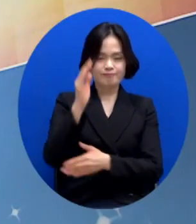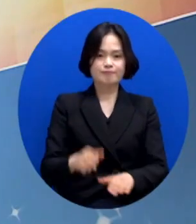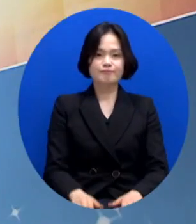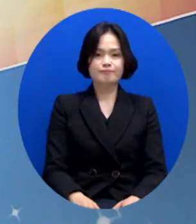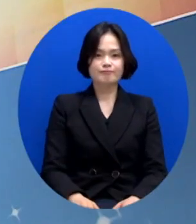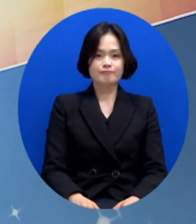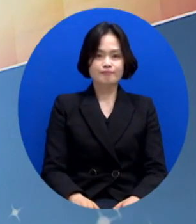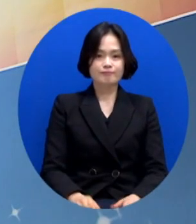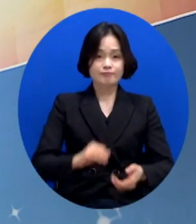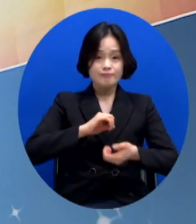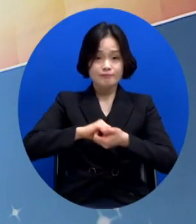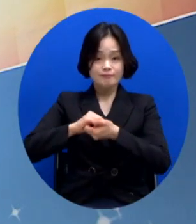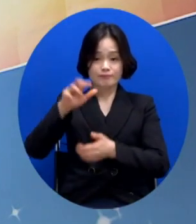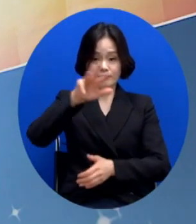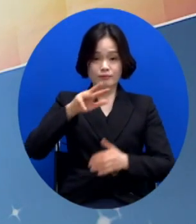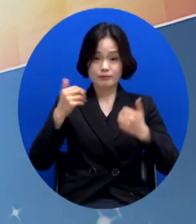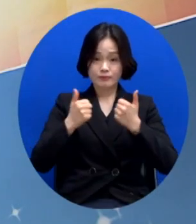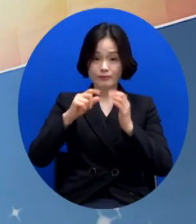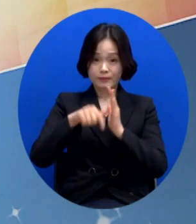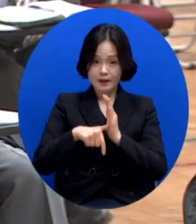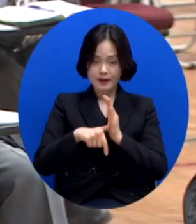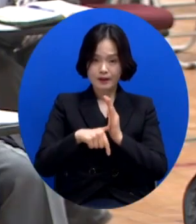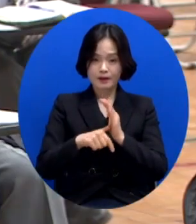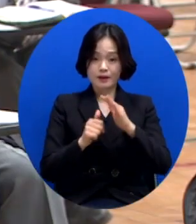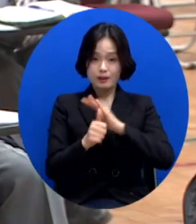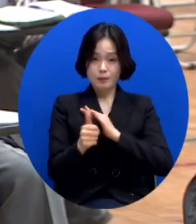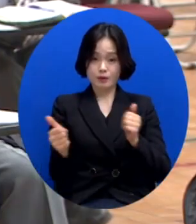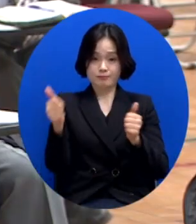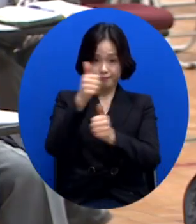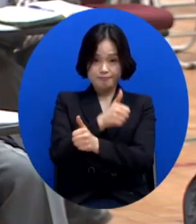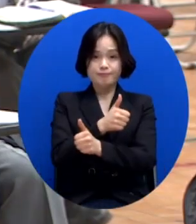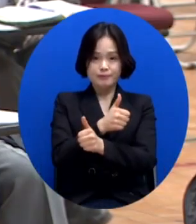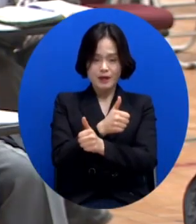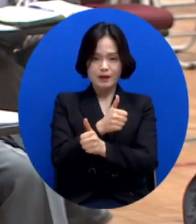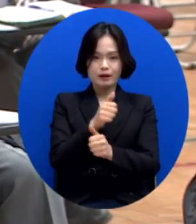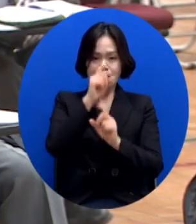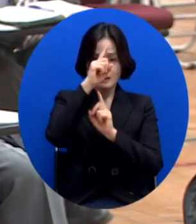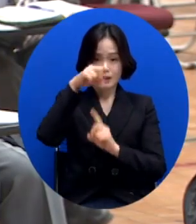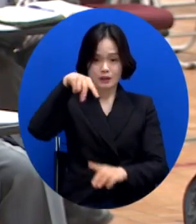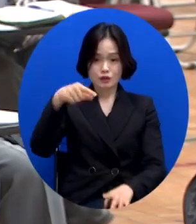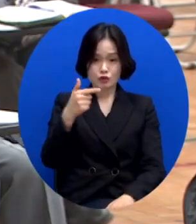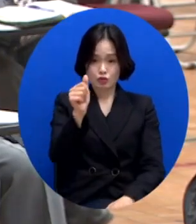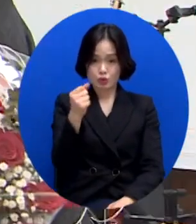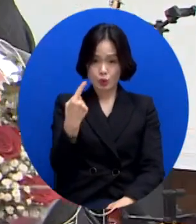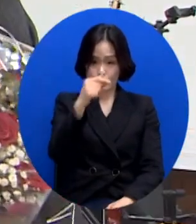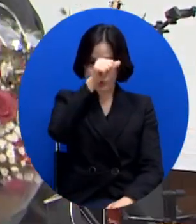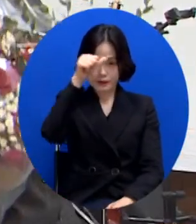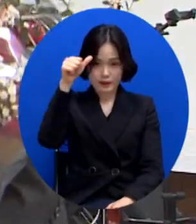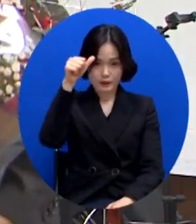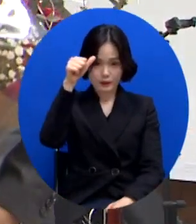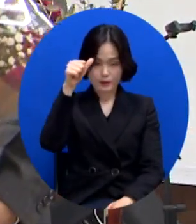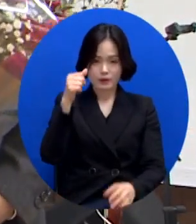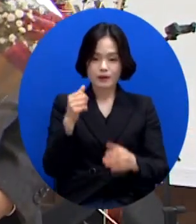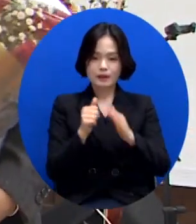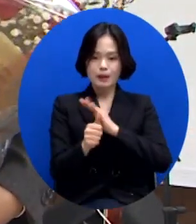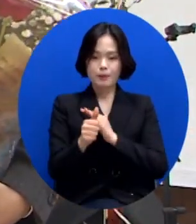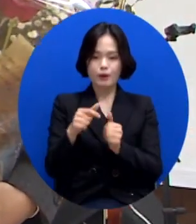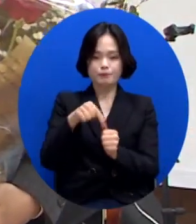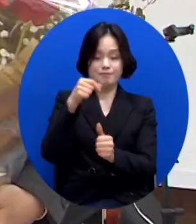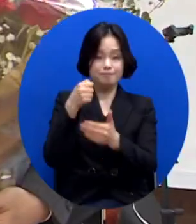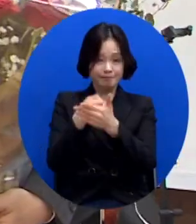정기총회에서는 임원 개선을 통해 대구 성도 교회 이순우 자 너를 신임 대구경북 홀릭 클럽 대표회장으로